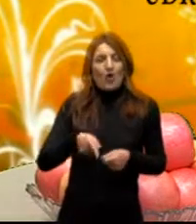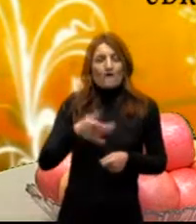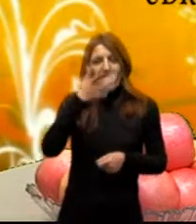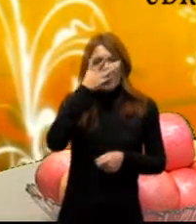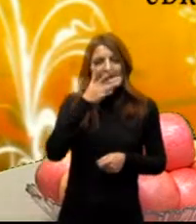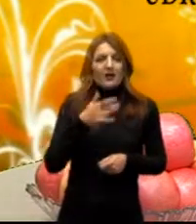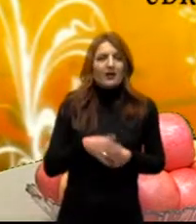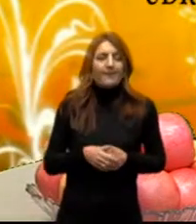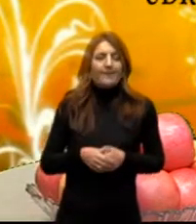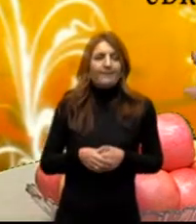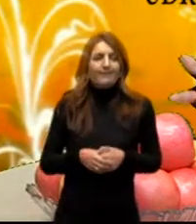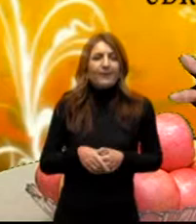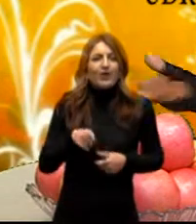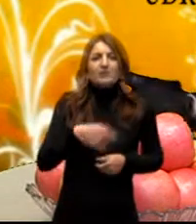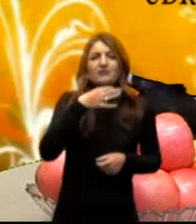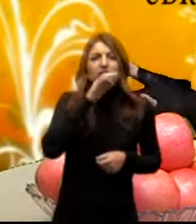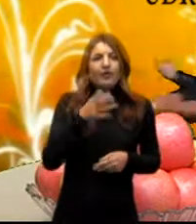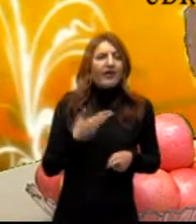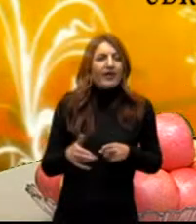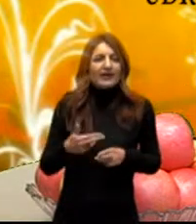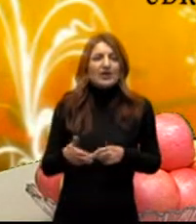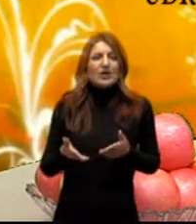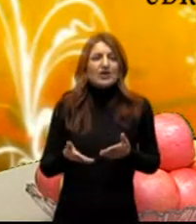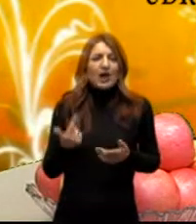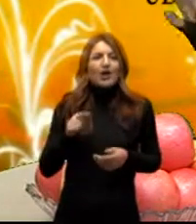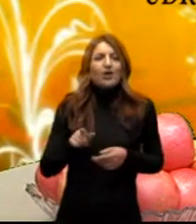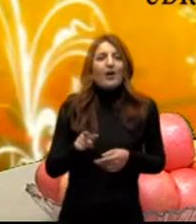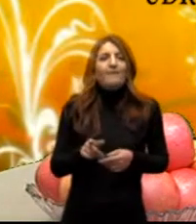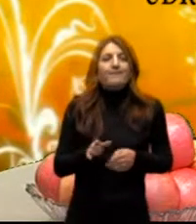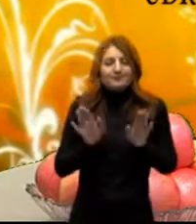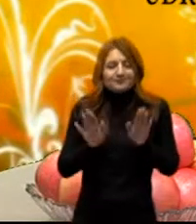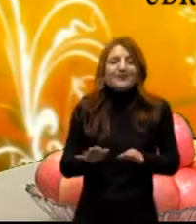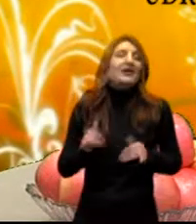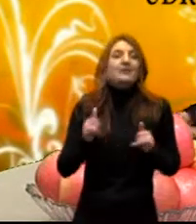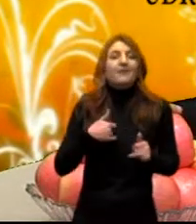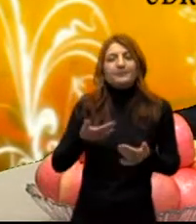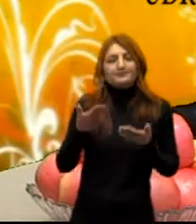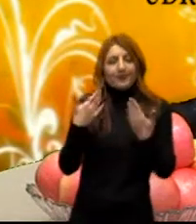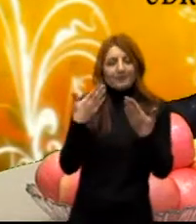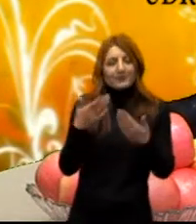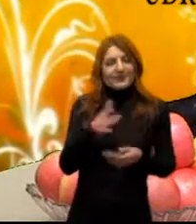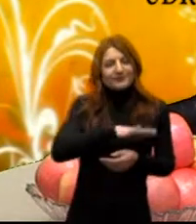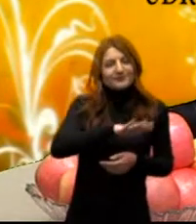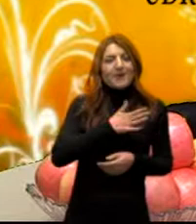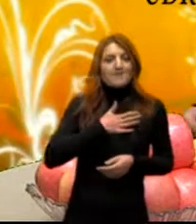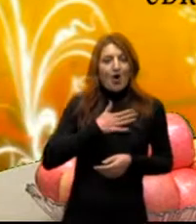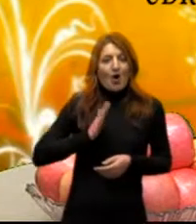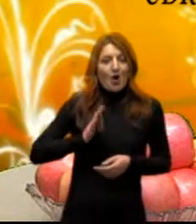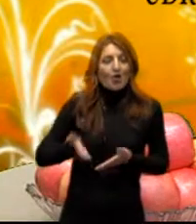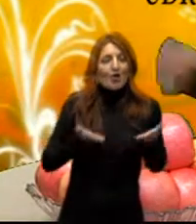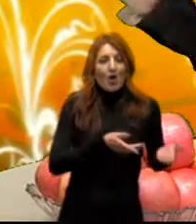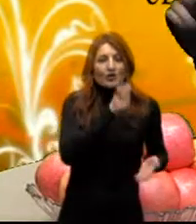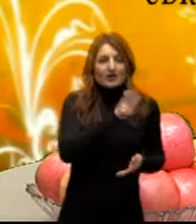su bolje se rješavaju, ja ne znam kako, ali ćemo to posjeviti. Međutim, najprije ću pozdraviti moje gošće, a to